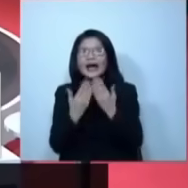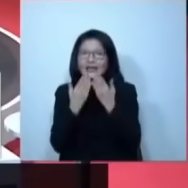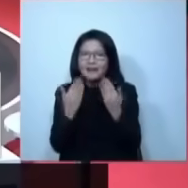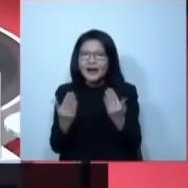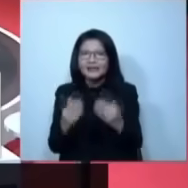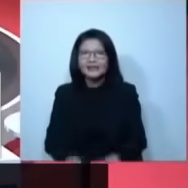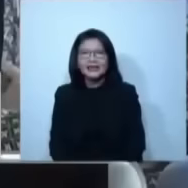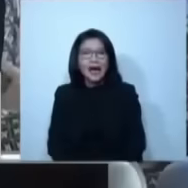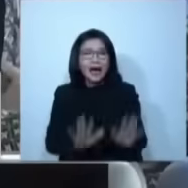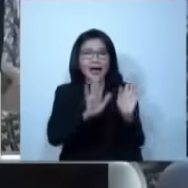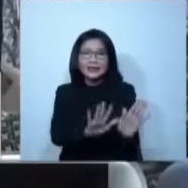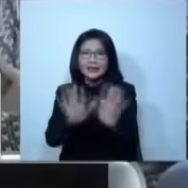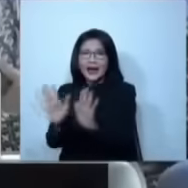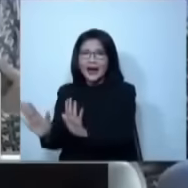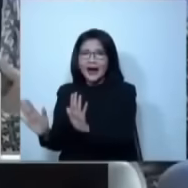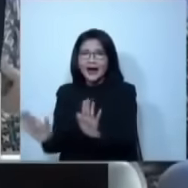hadirin harap